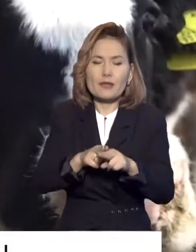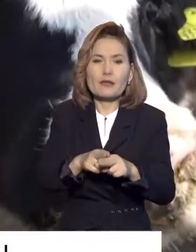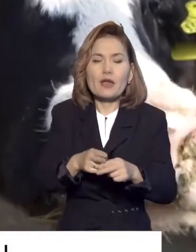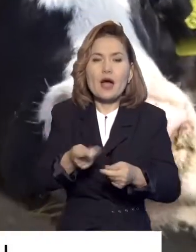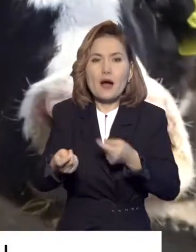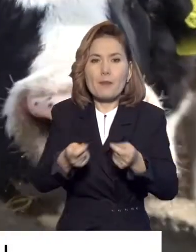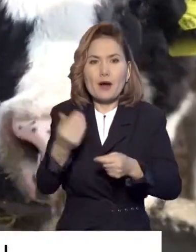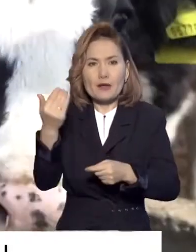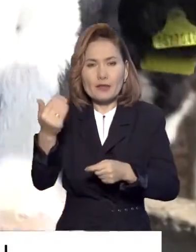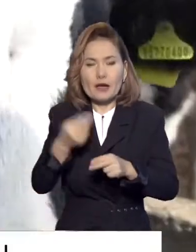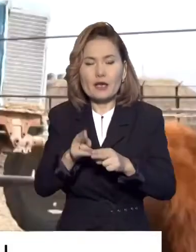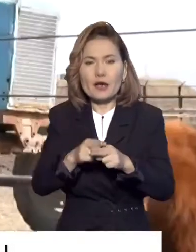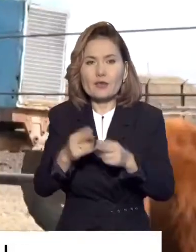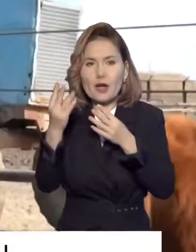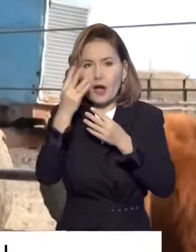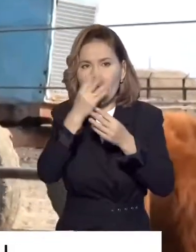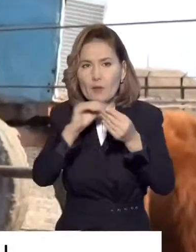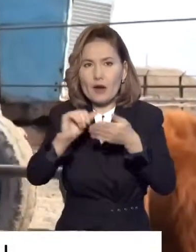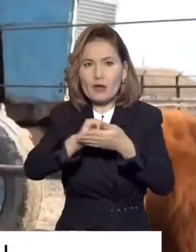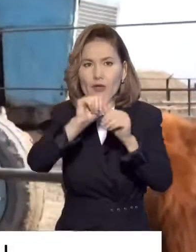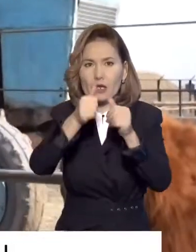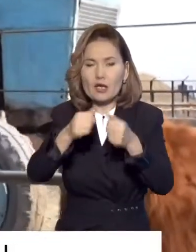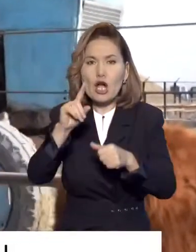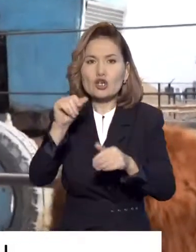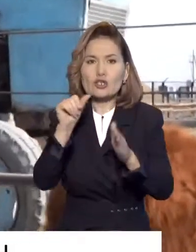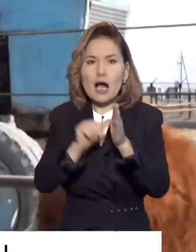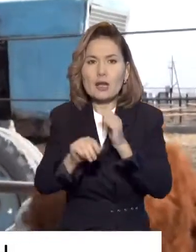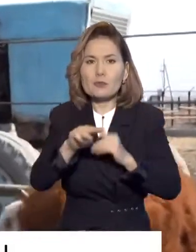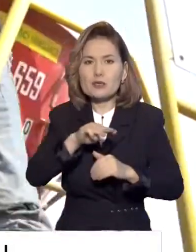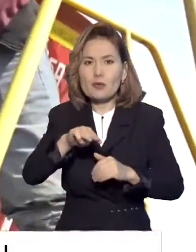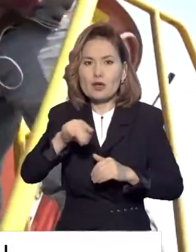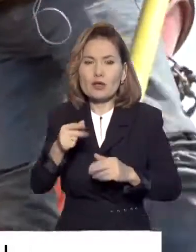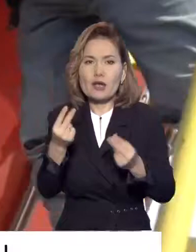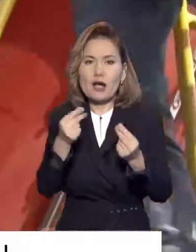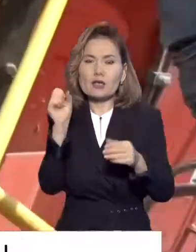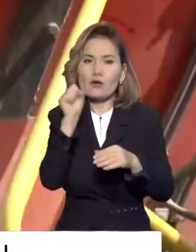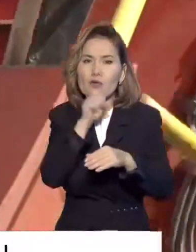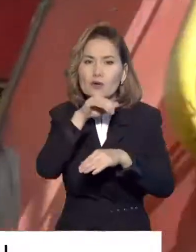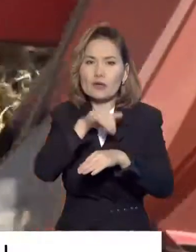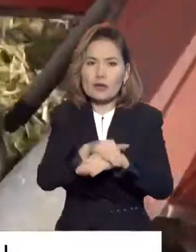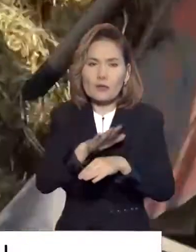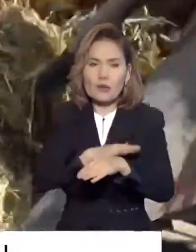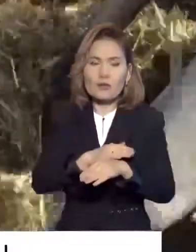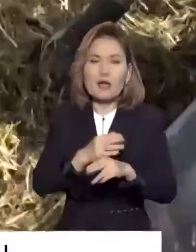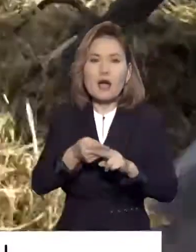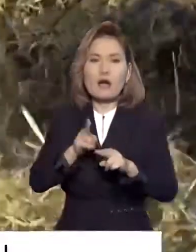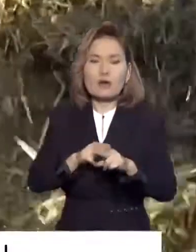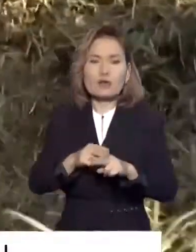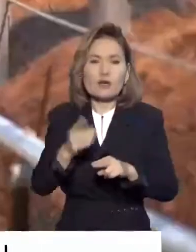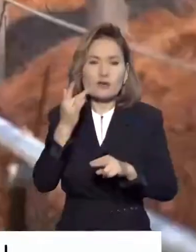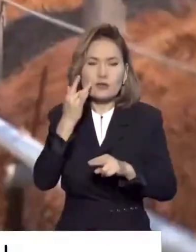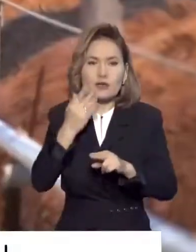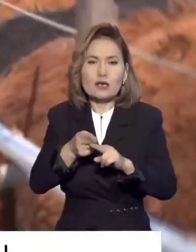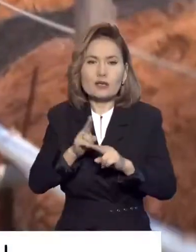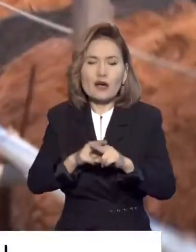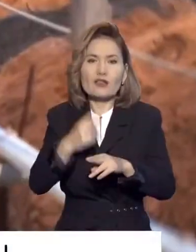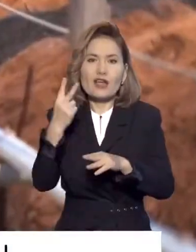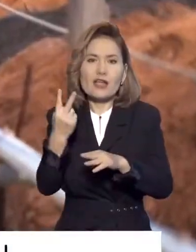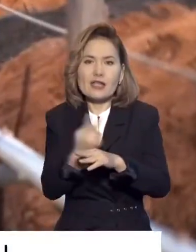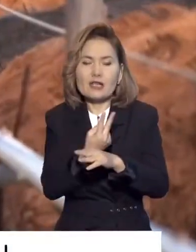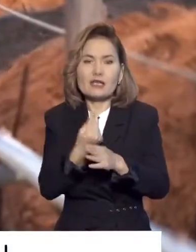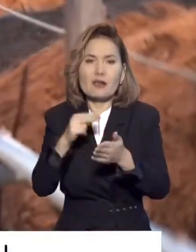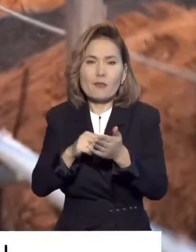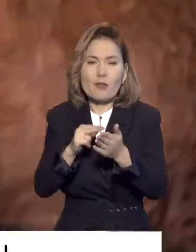басқарма қызметкерлері құйтырқы жолмен 160 миллион теңгені жымқырған анықталып отыр. Олар күн панельдерінің бағасын 2 есе